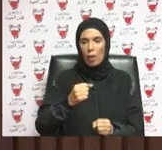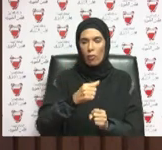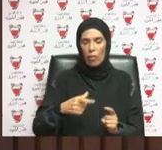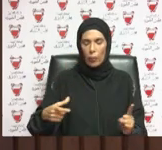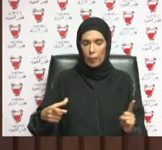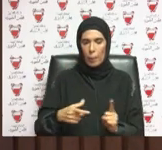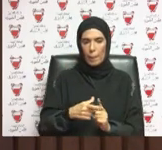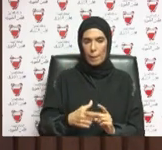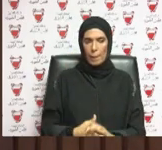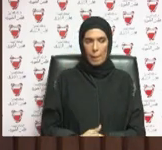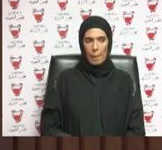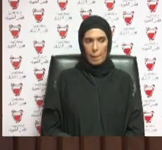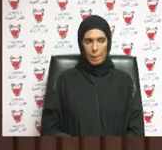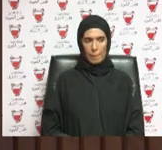الأعلى